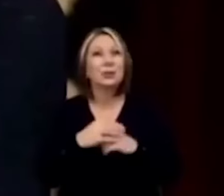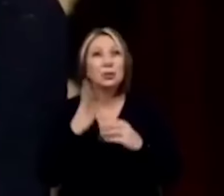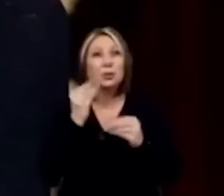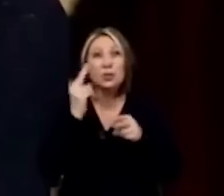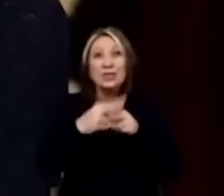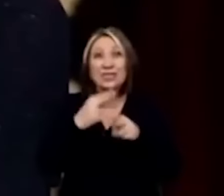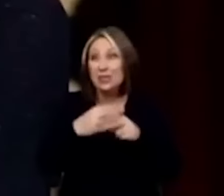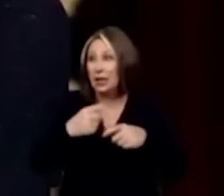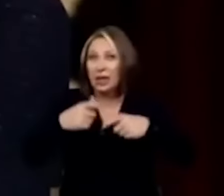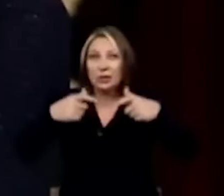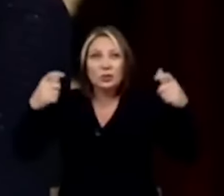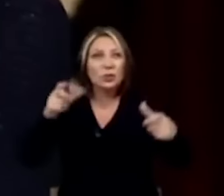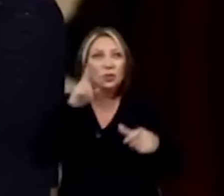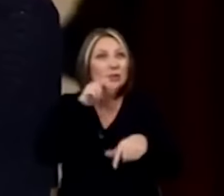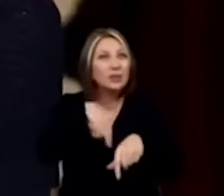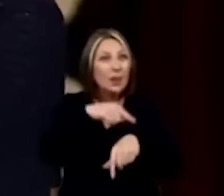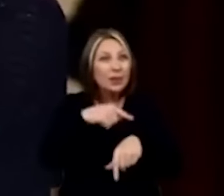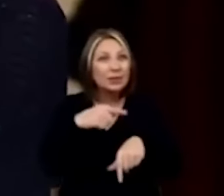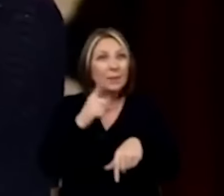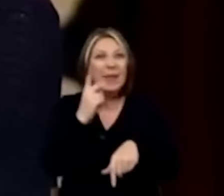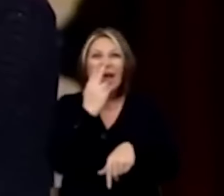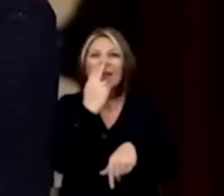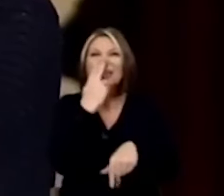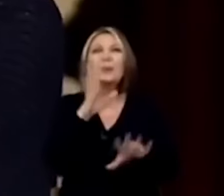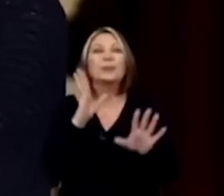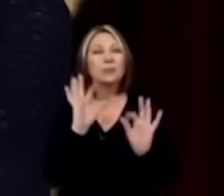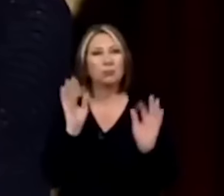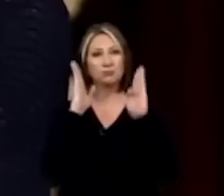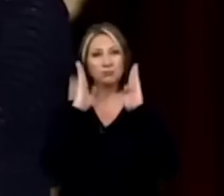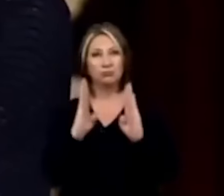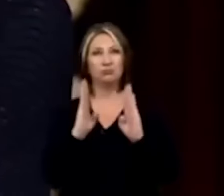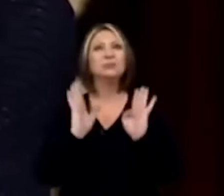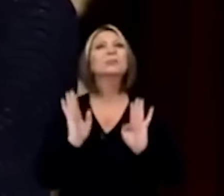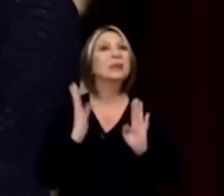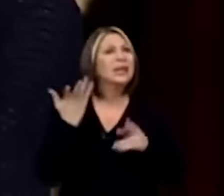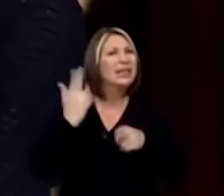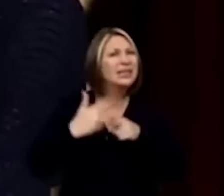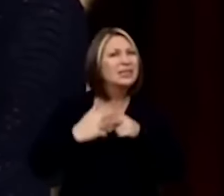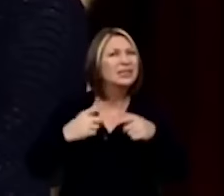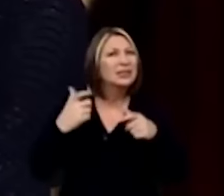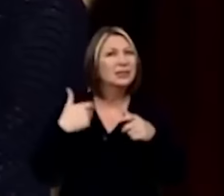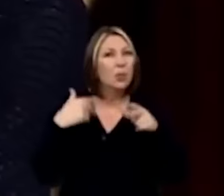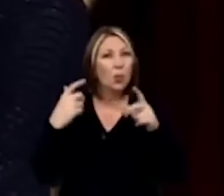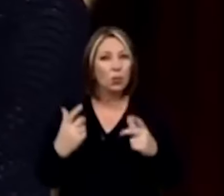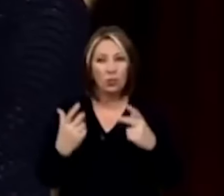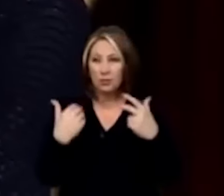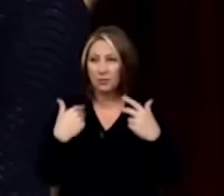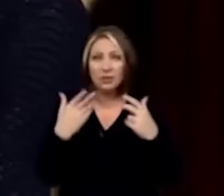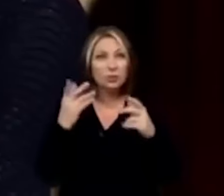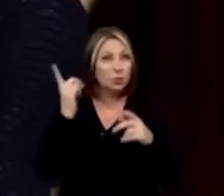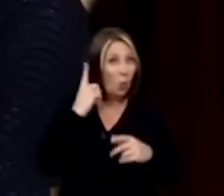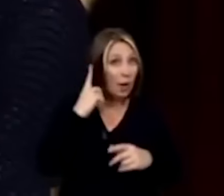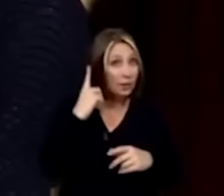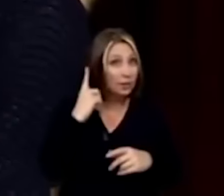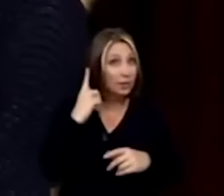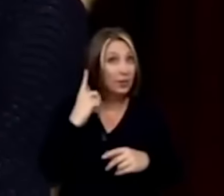Çok hızlı gelişiyor her şey son zamanlarda. Ben de bir alışamadım, adapte olamadım. Nedir hızlı yerimi gelen? Yadırgıyorum. Hızlı gelen ne mesela?